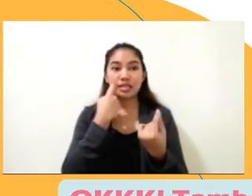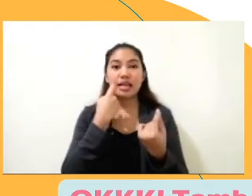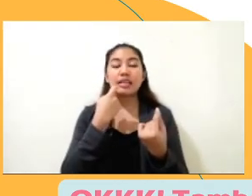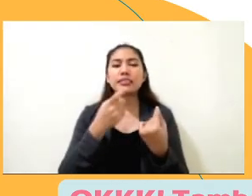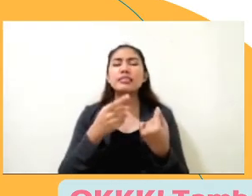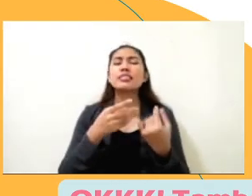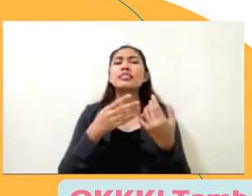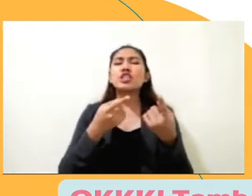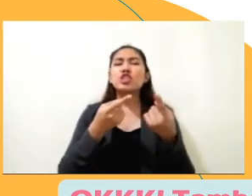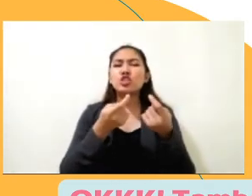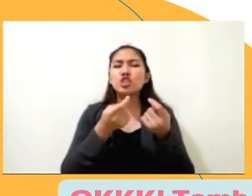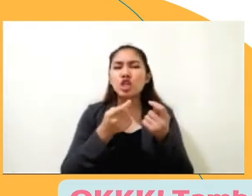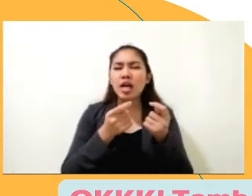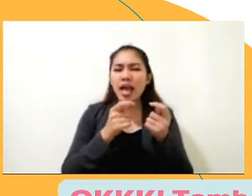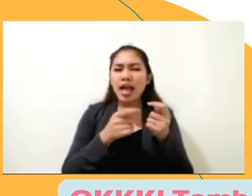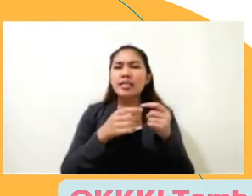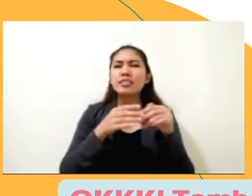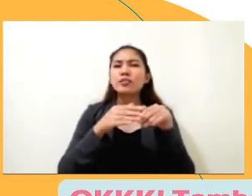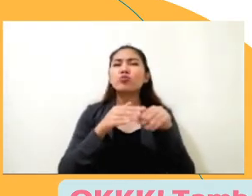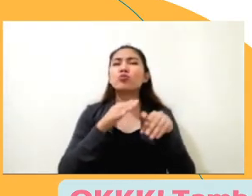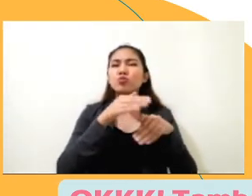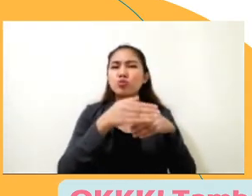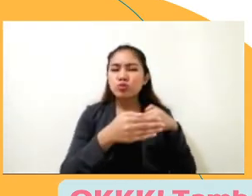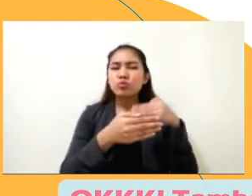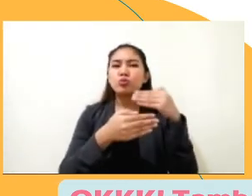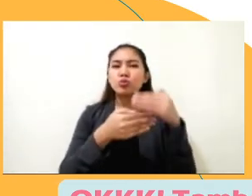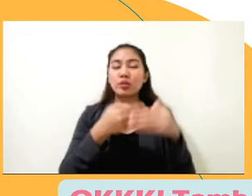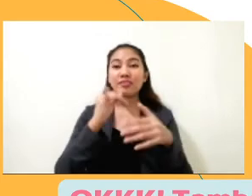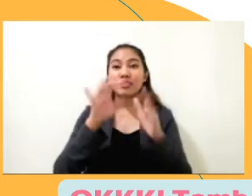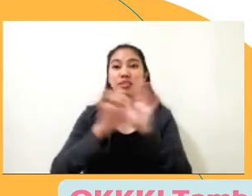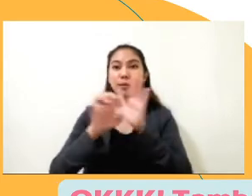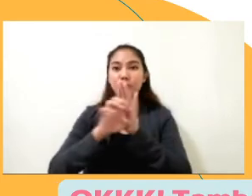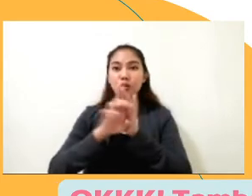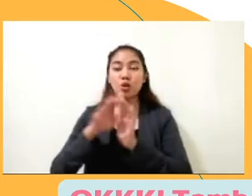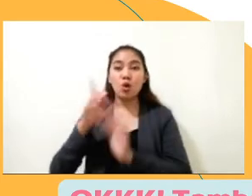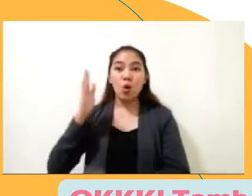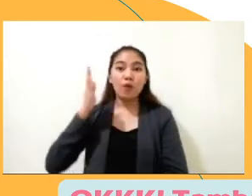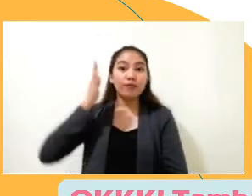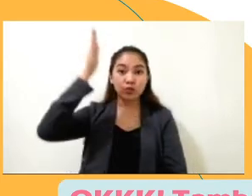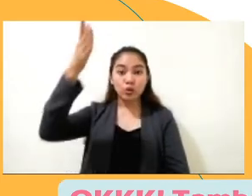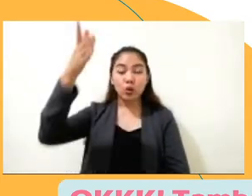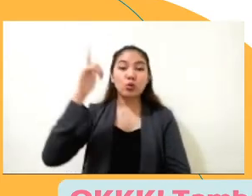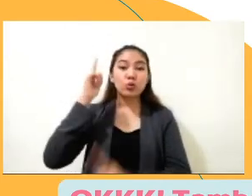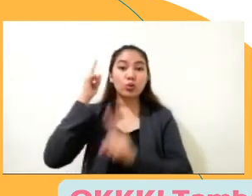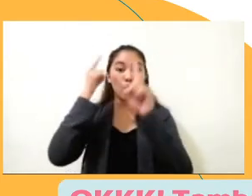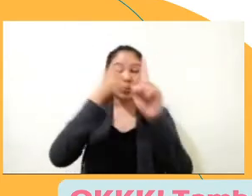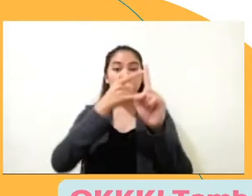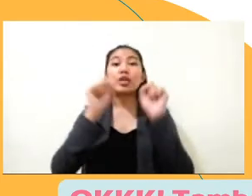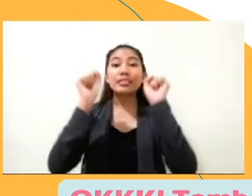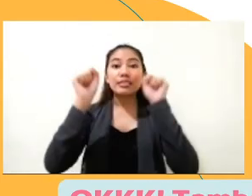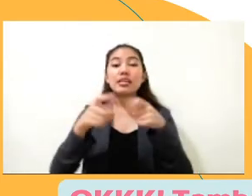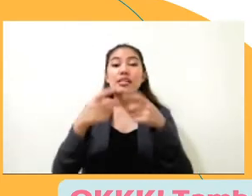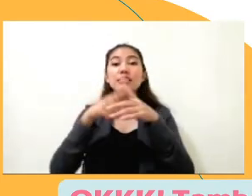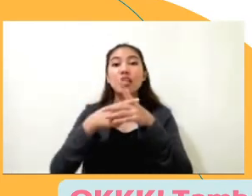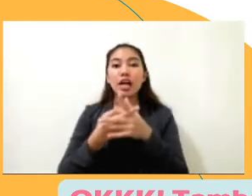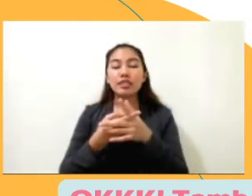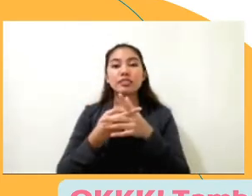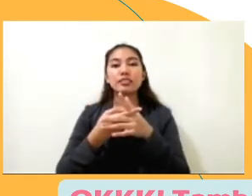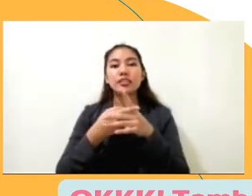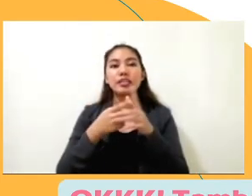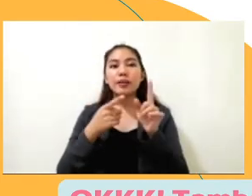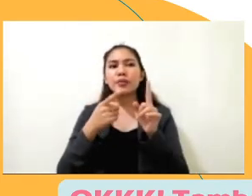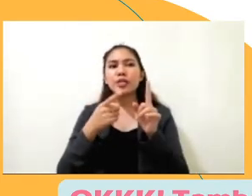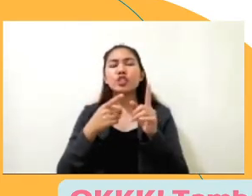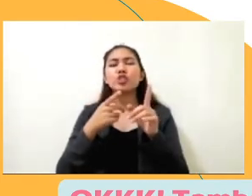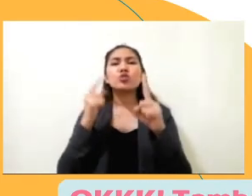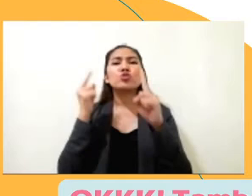Diba? Kung hindi mo pa alam yung big goal, you can start with smaller steps. Kung hindi mo pa alam yung big goal, you